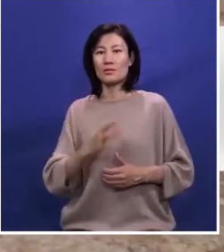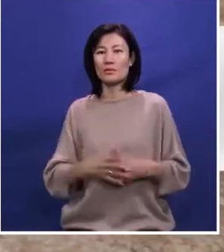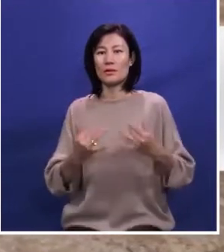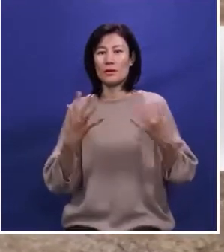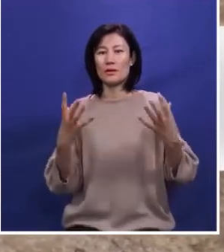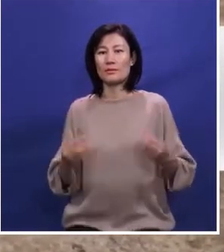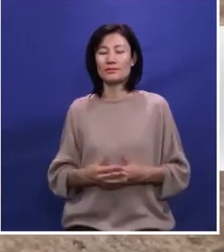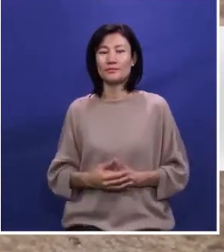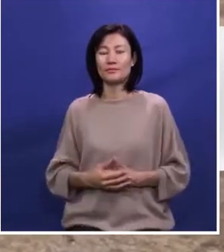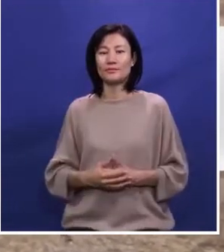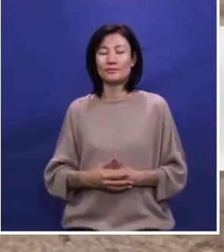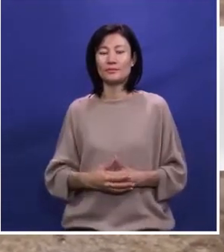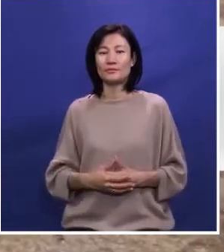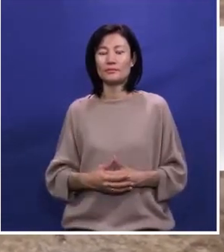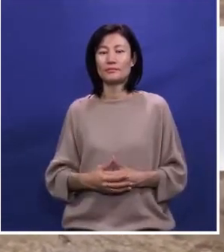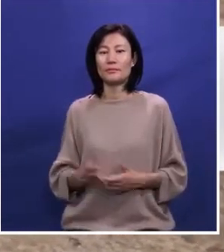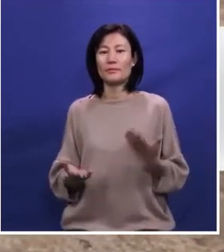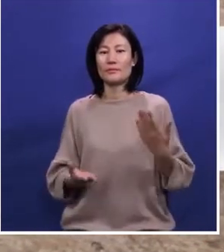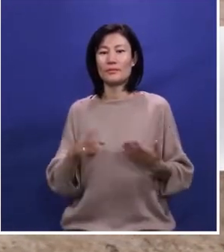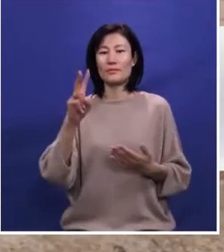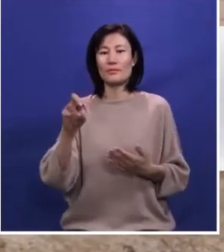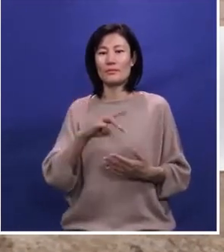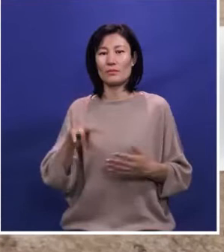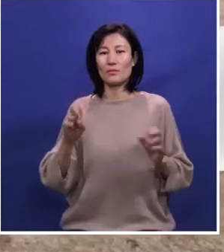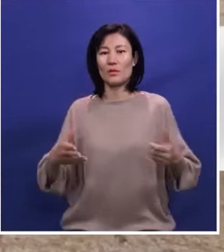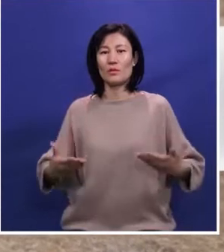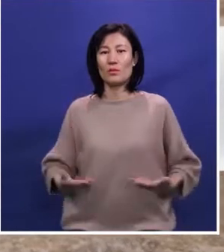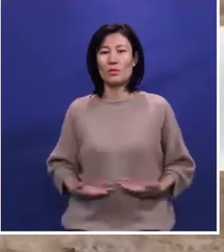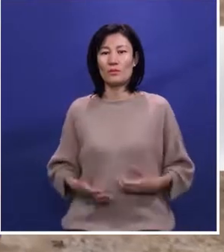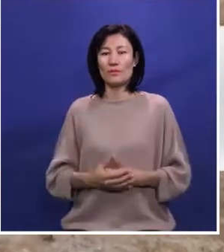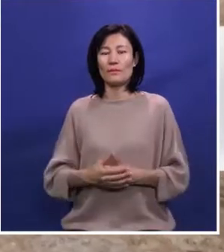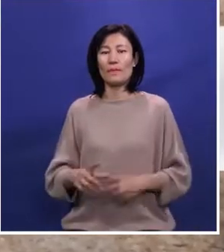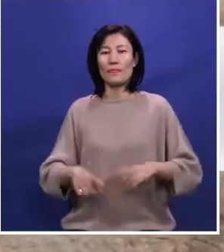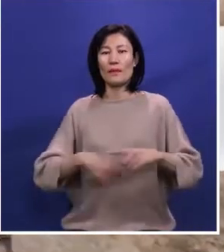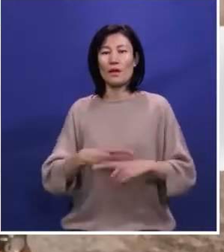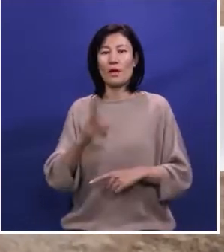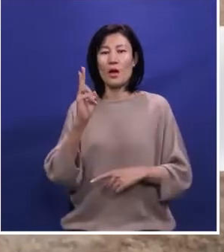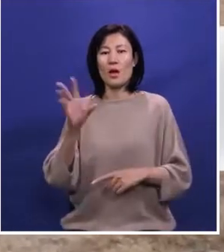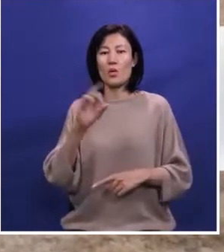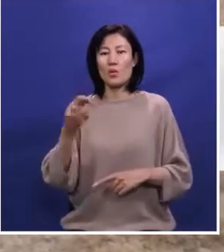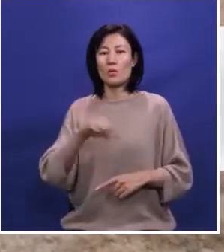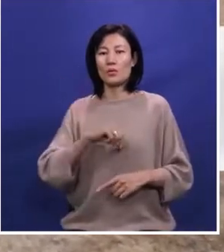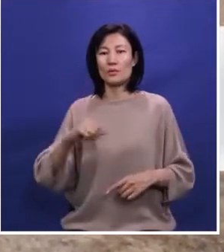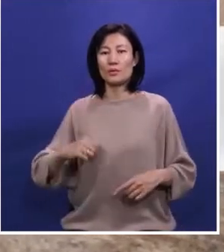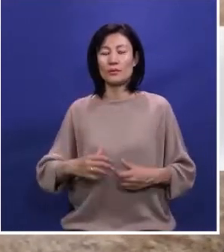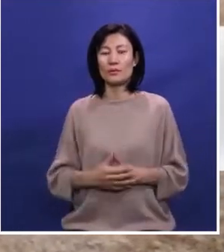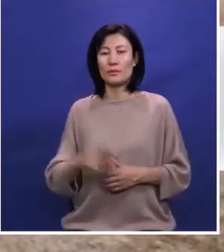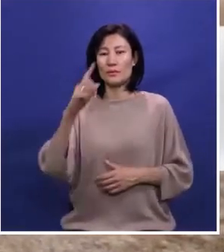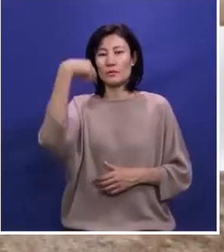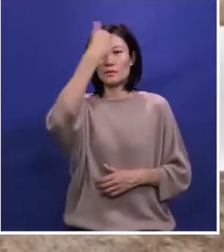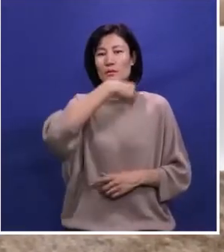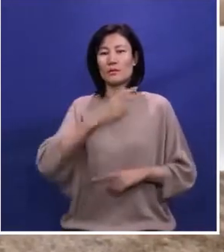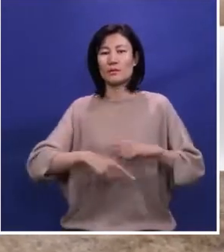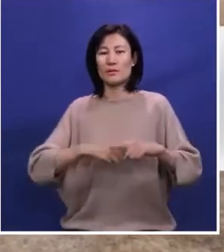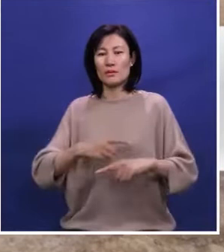қазір жойылып кеткен акуланың тұқымы деді, шамамен 200 миллион жылдай бұрын өмір сүрген деді. Ал енді көлдің өзінің әр жылдар сайын